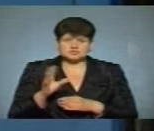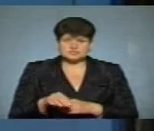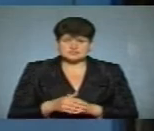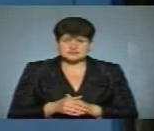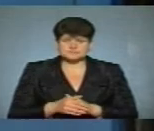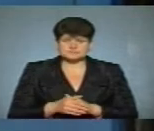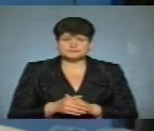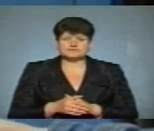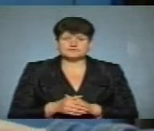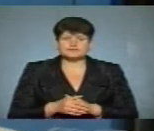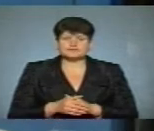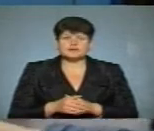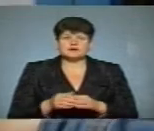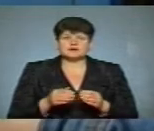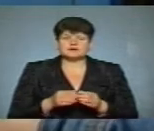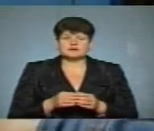Тематично